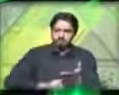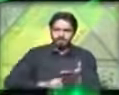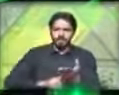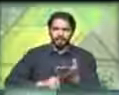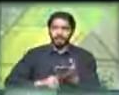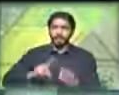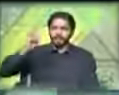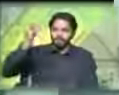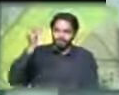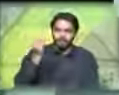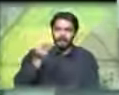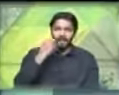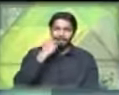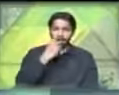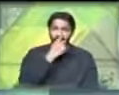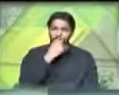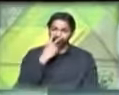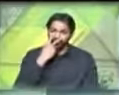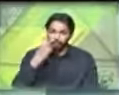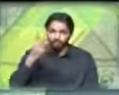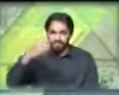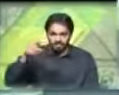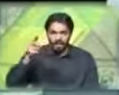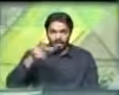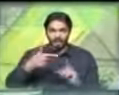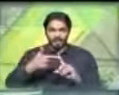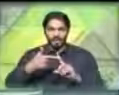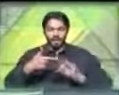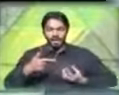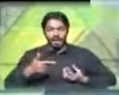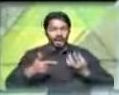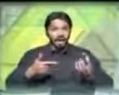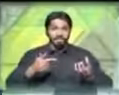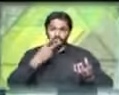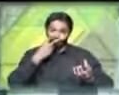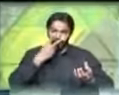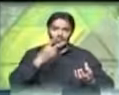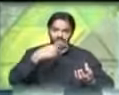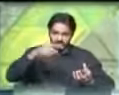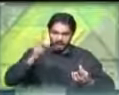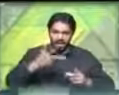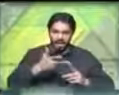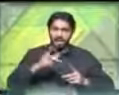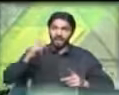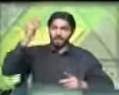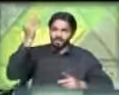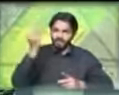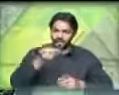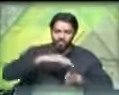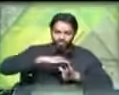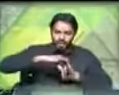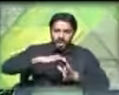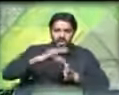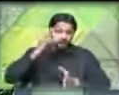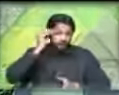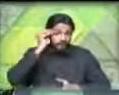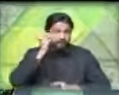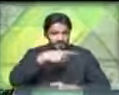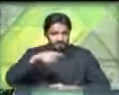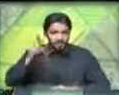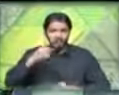بصره وبصيرته، وسيدله على الفهم الصحيح بإذن الله وبموعوده